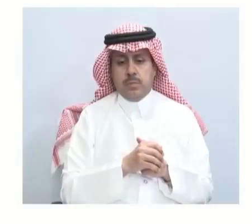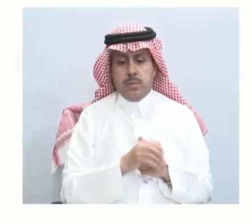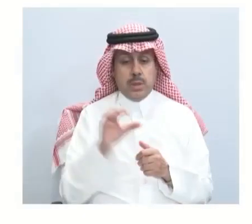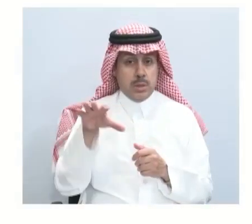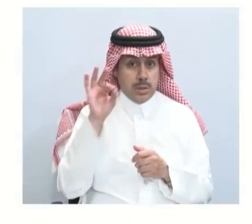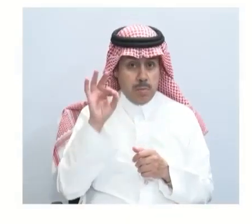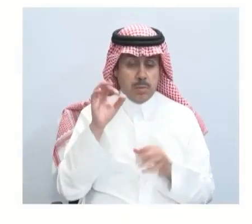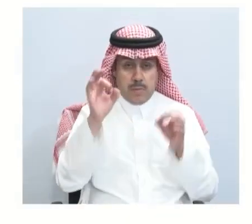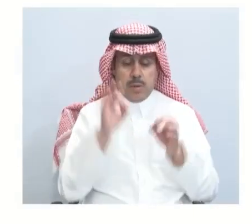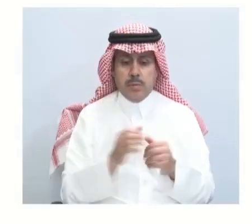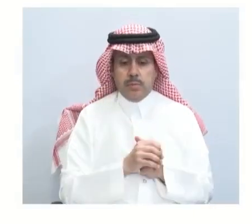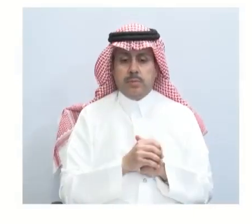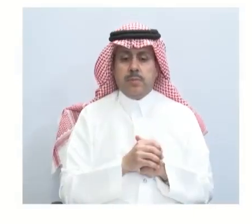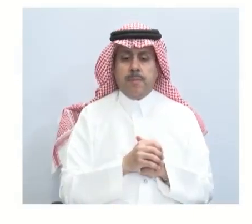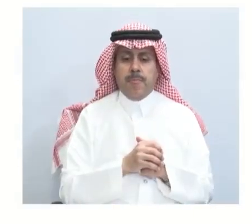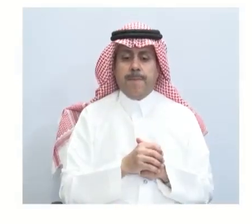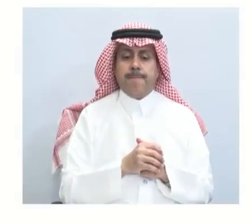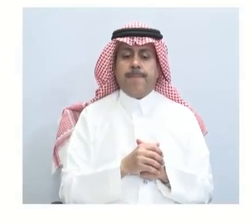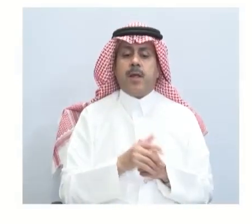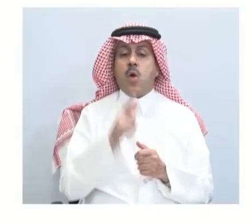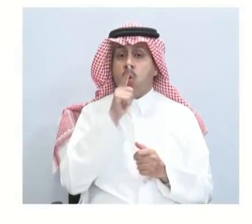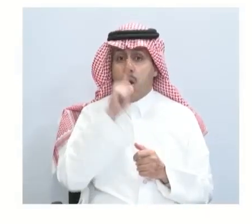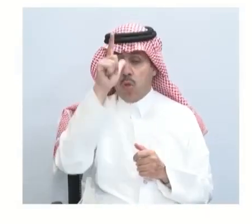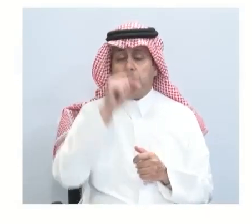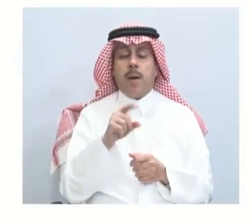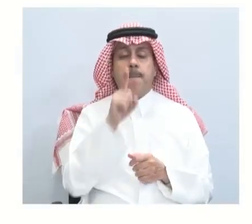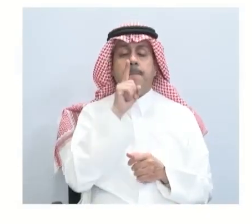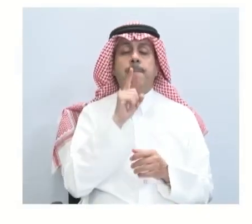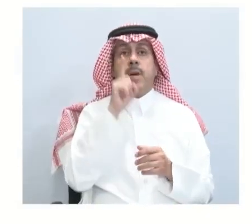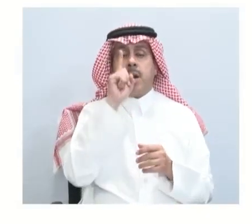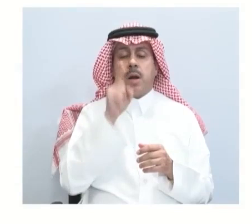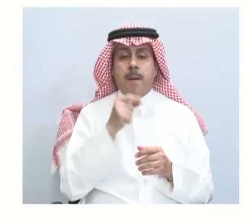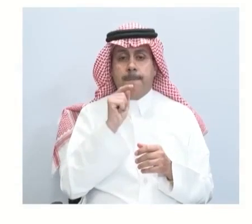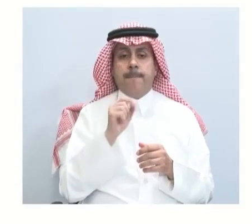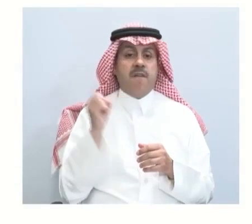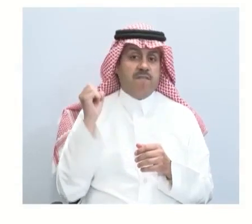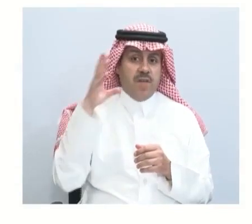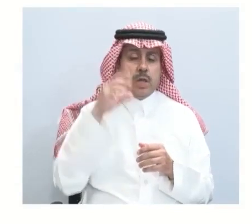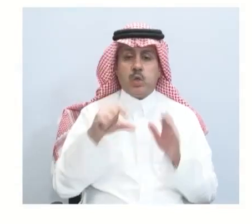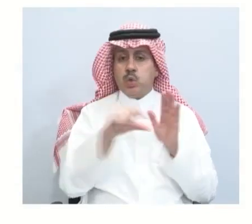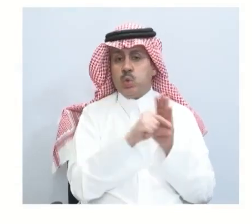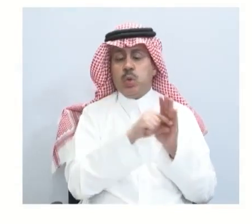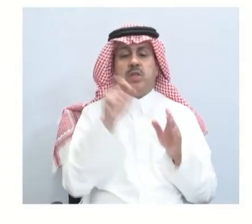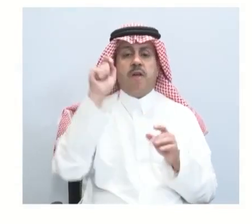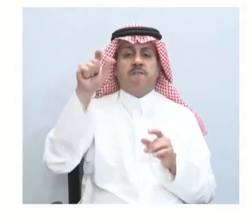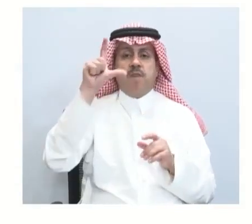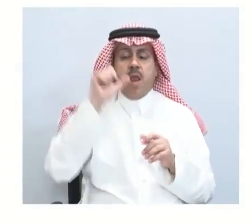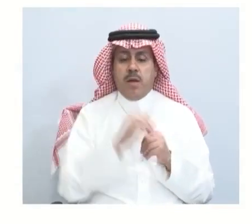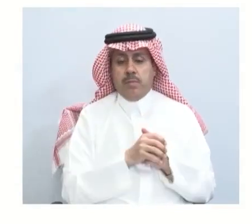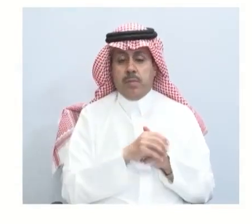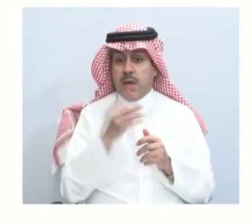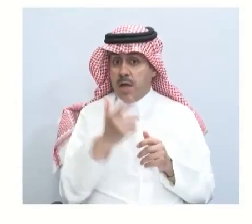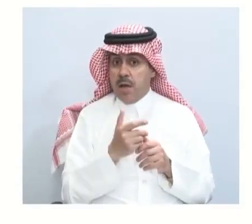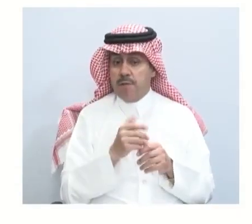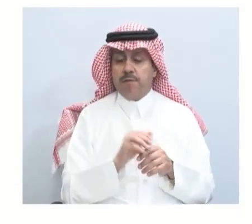عليهم استنبط من هذه الايه قل اعوذ برب الفلق من شر ما خلق الايه ظاهره امامكم سوره الفلق كيف يدفع